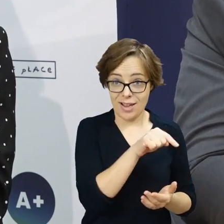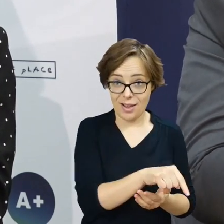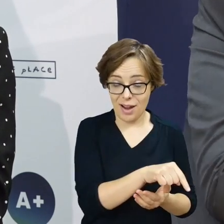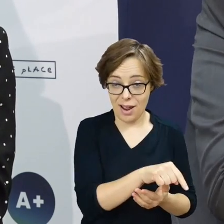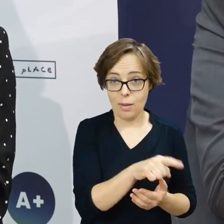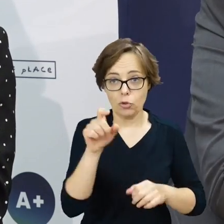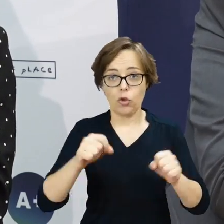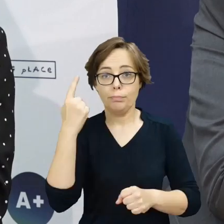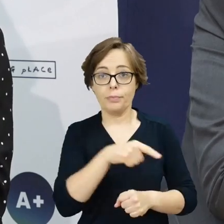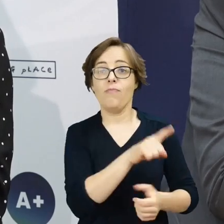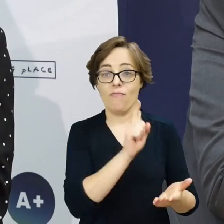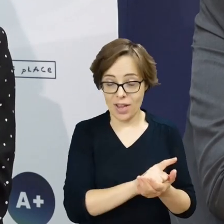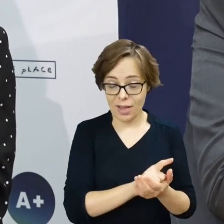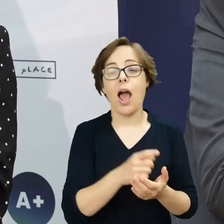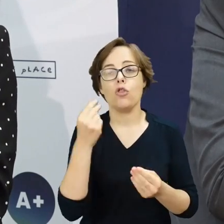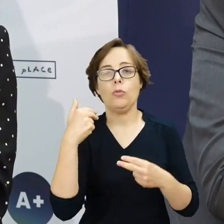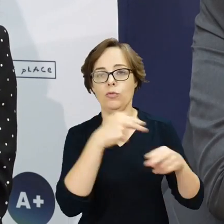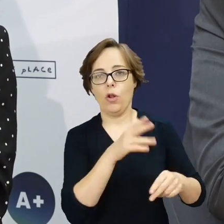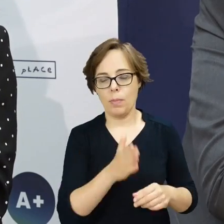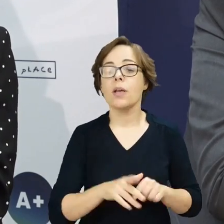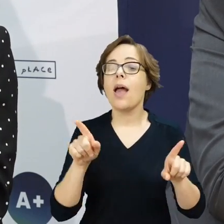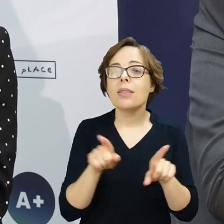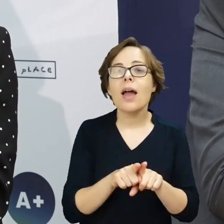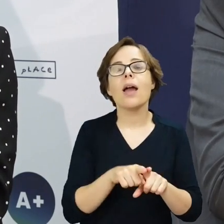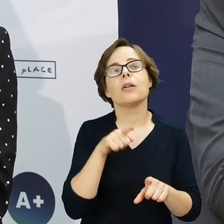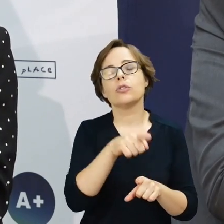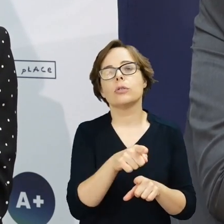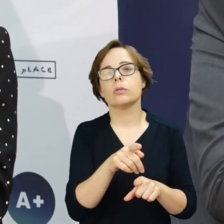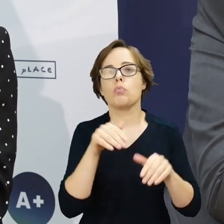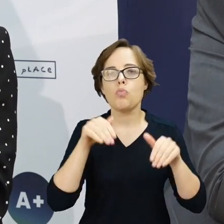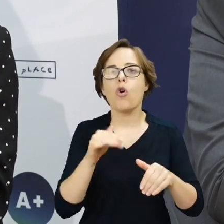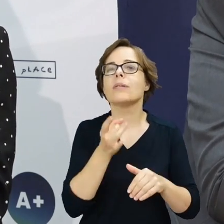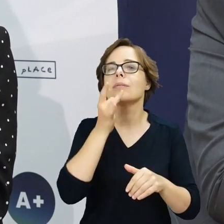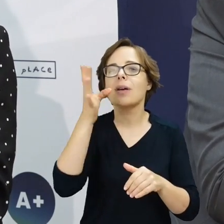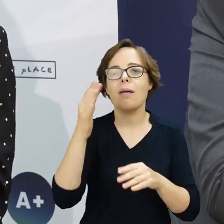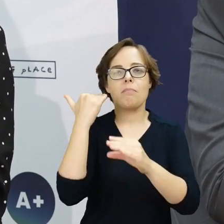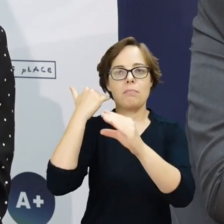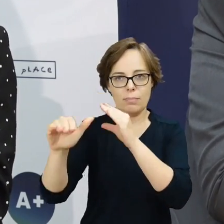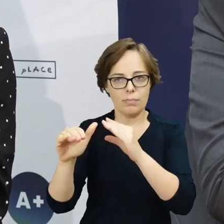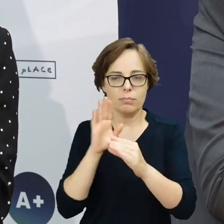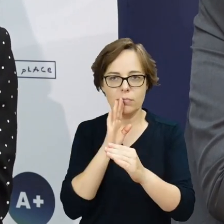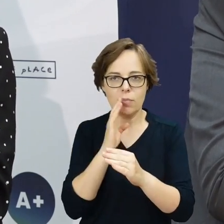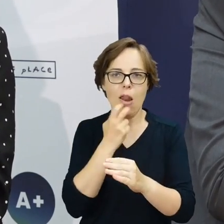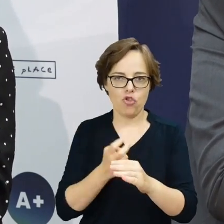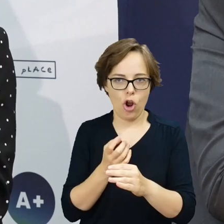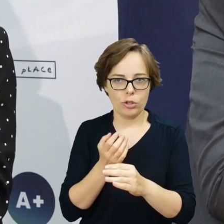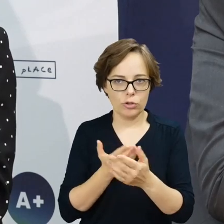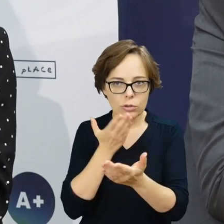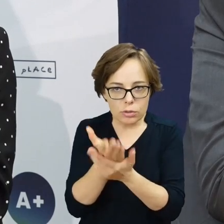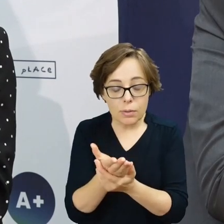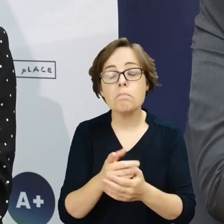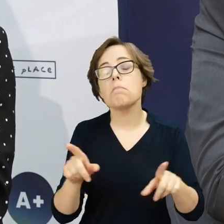wnoszenia skarg drogą elektroniczną. I wreszcie to, co jest ważne akurat też z punktu widzenia